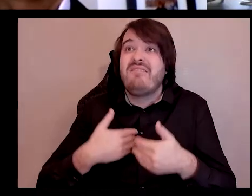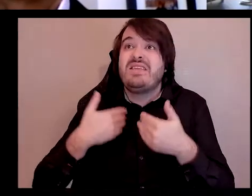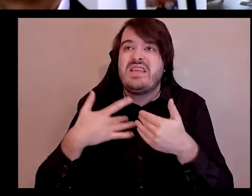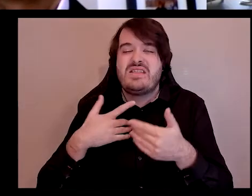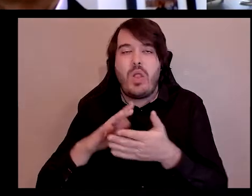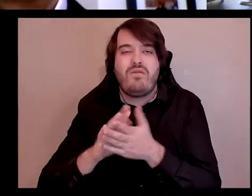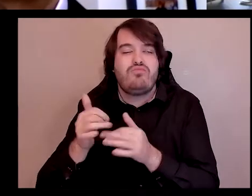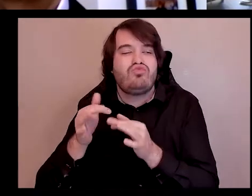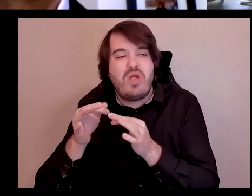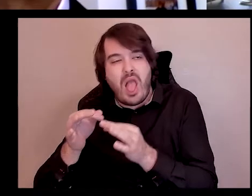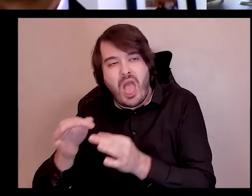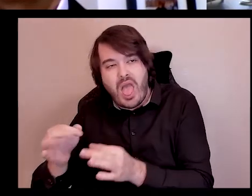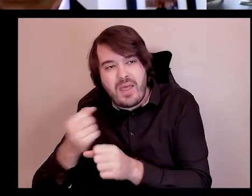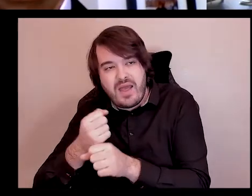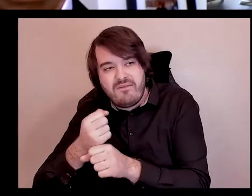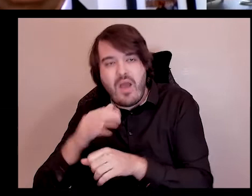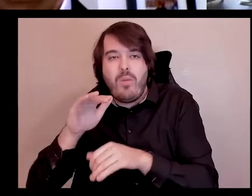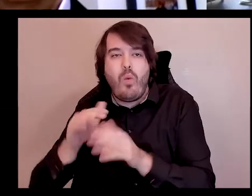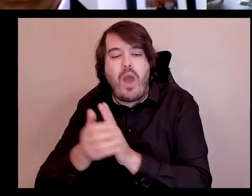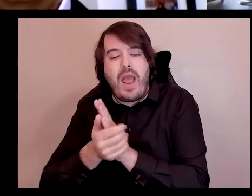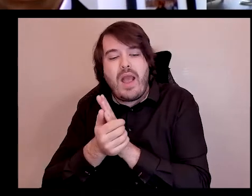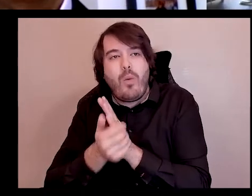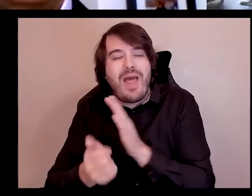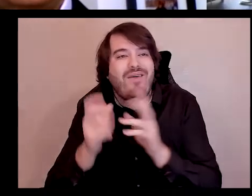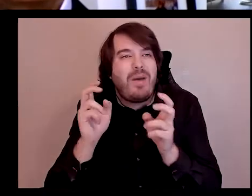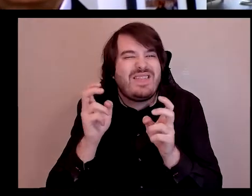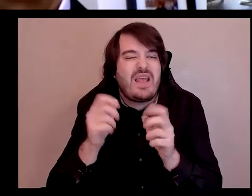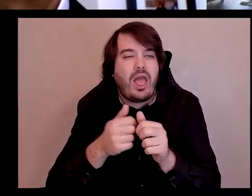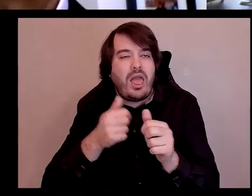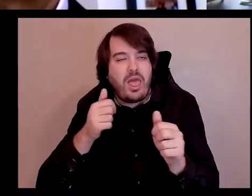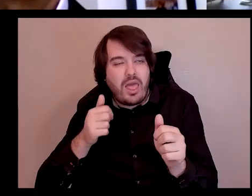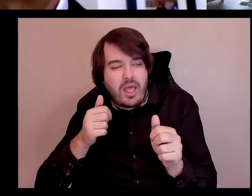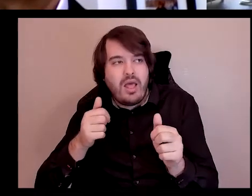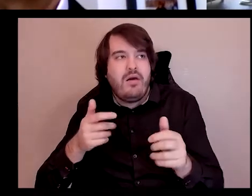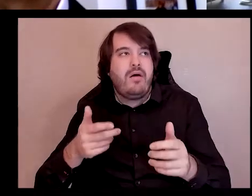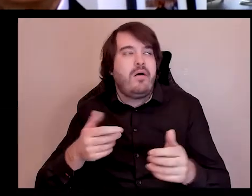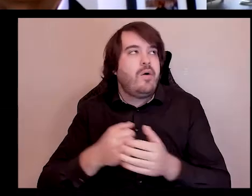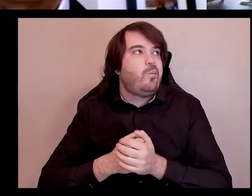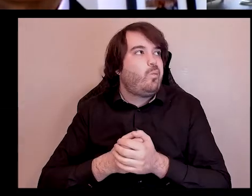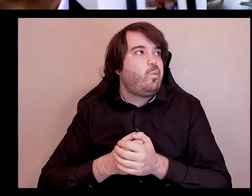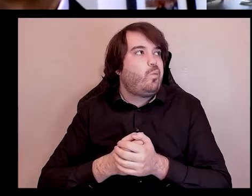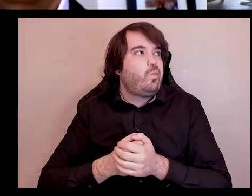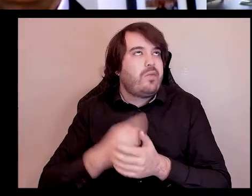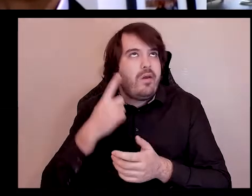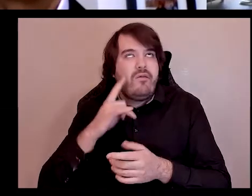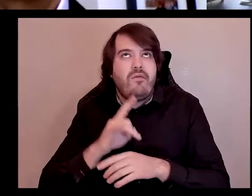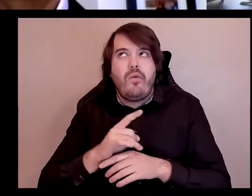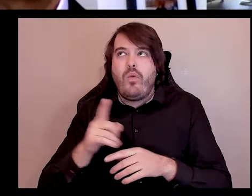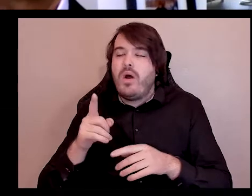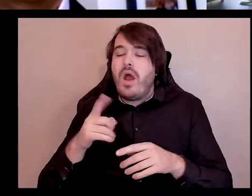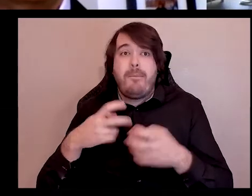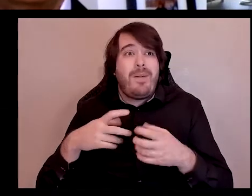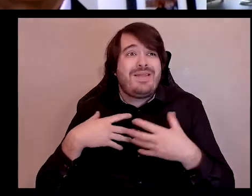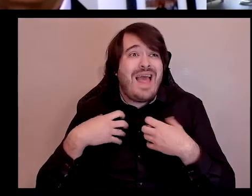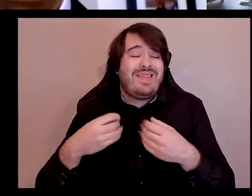peut penser que la personne qui a plus d'expérience dans la vie va peut-être être plus lente, moins actuelle dans